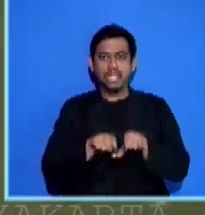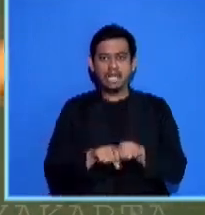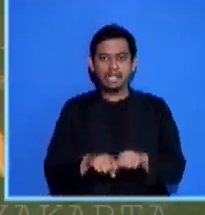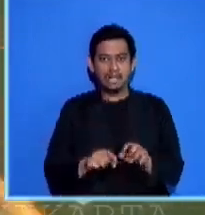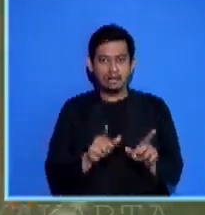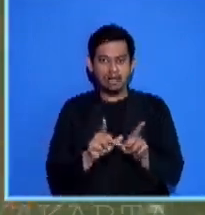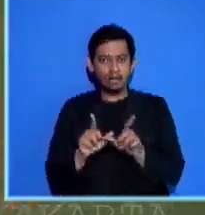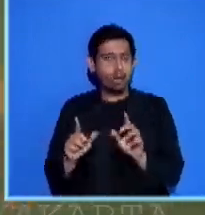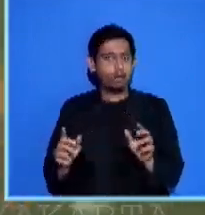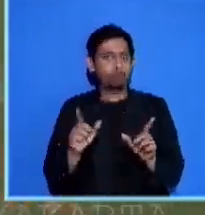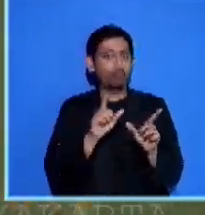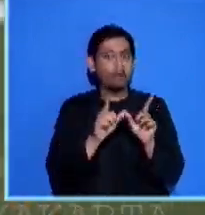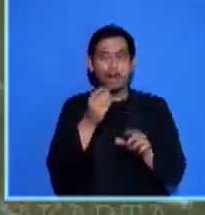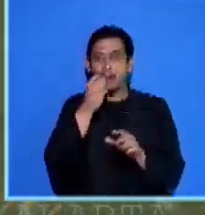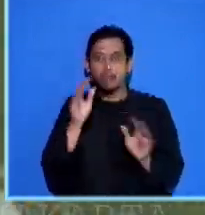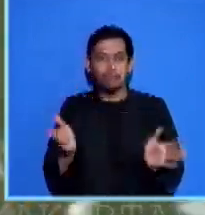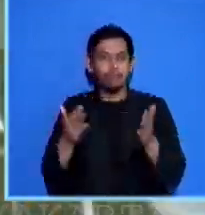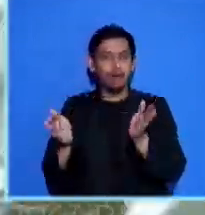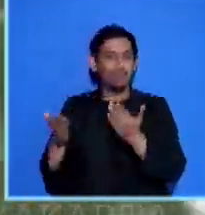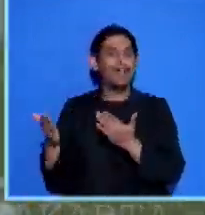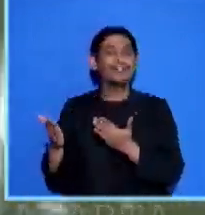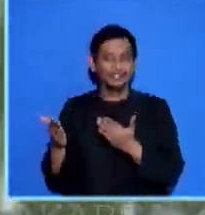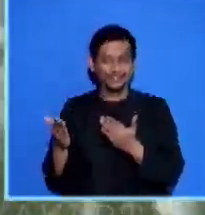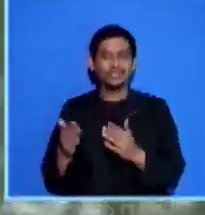restoran ingkangahenunwontenan